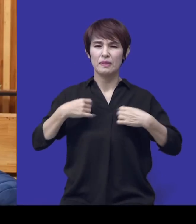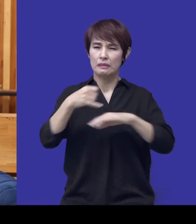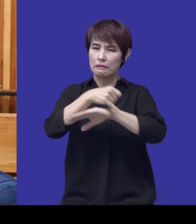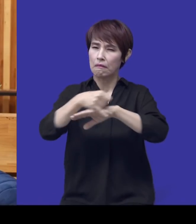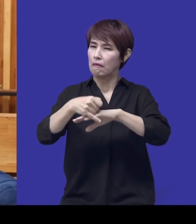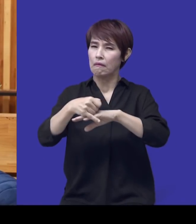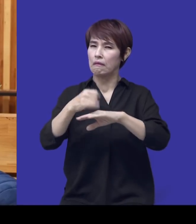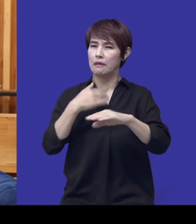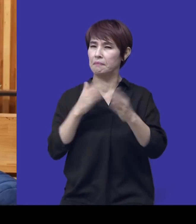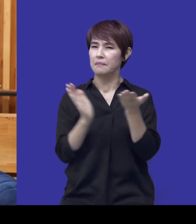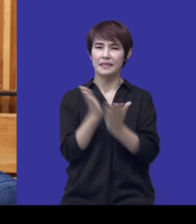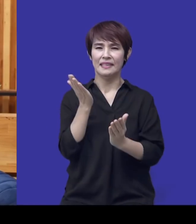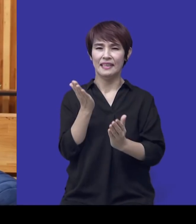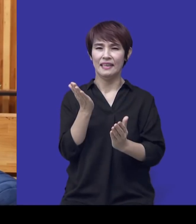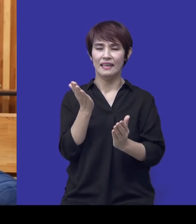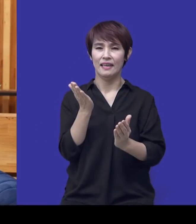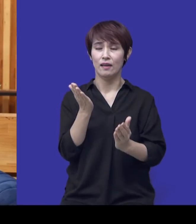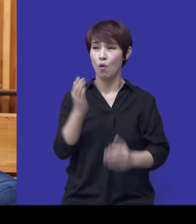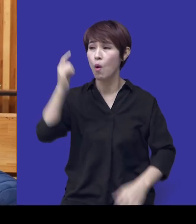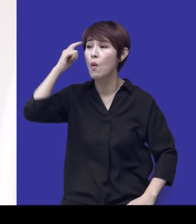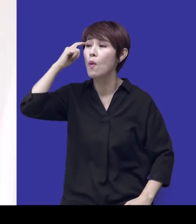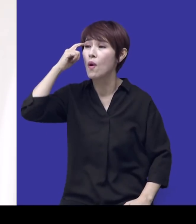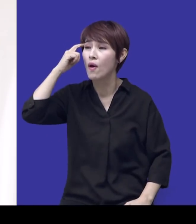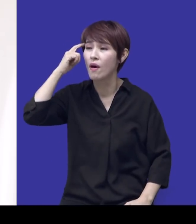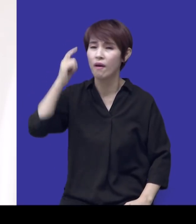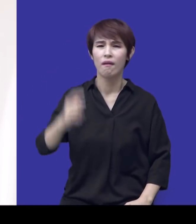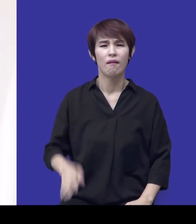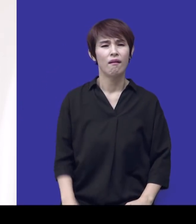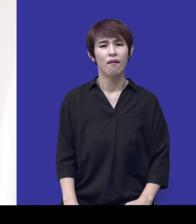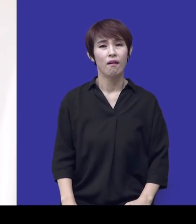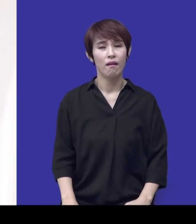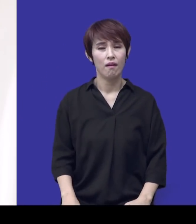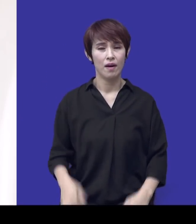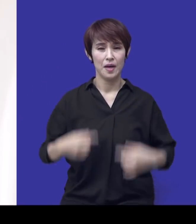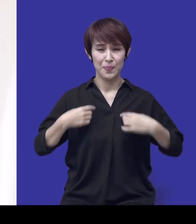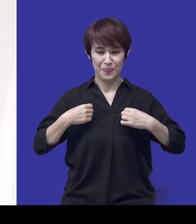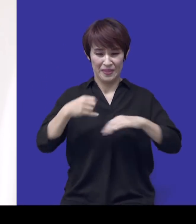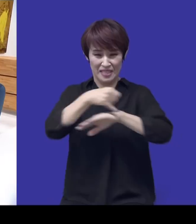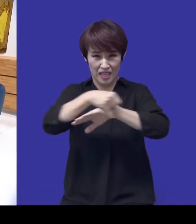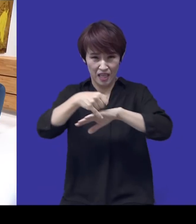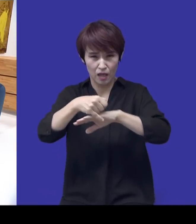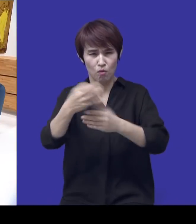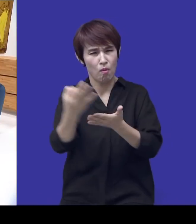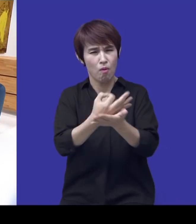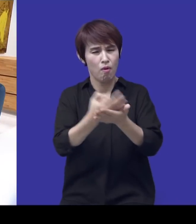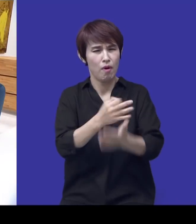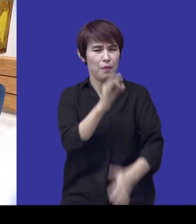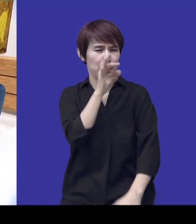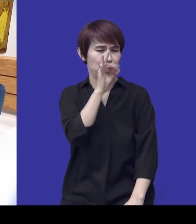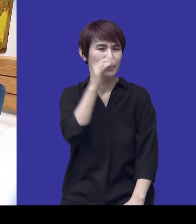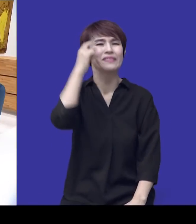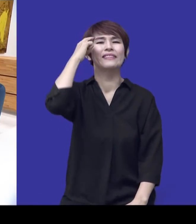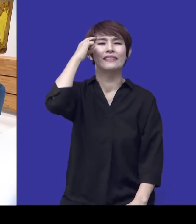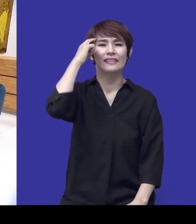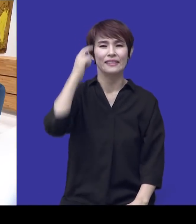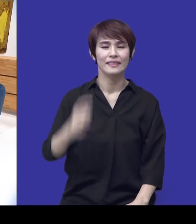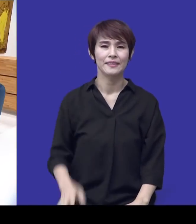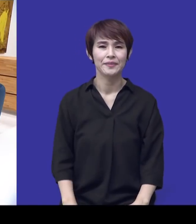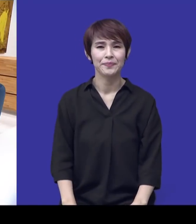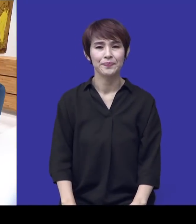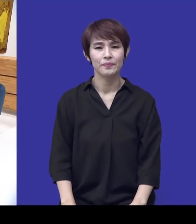왜요? 잘하시는 일인데 왜요? 이걸로는 돈을 못 벌겠다라는 생각이 되게 커졌어요. 그래요?